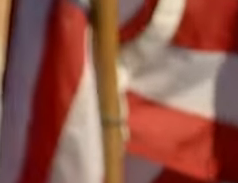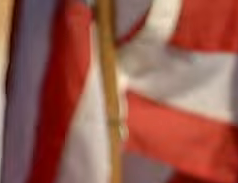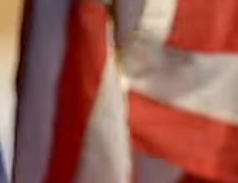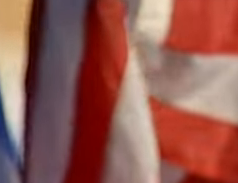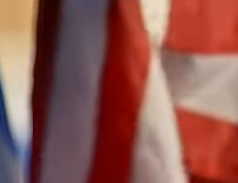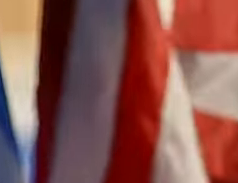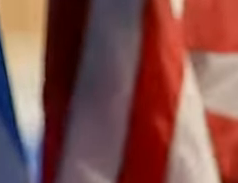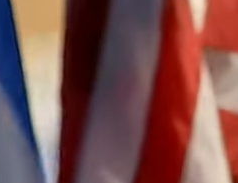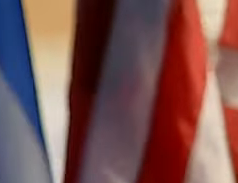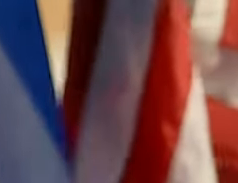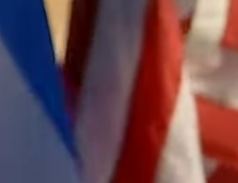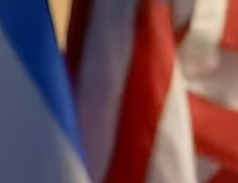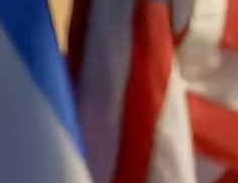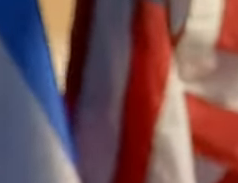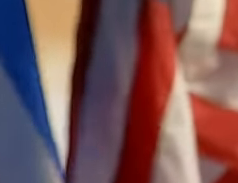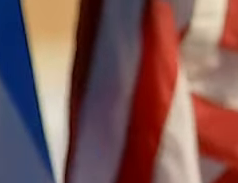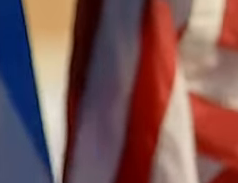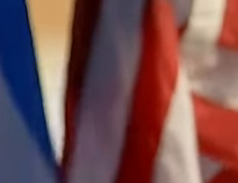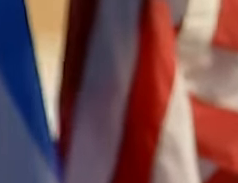וישלח ברכה